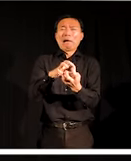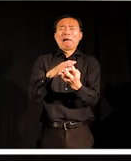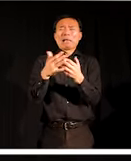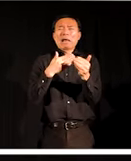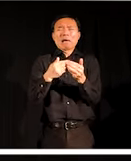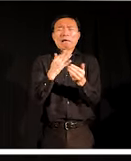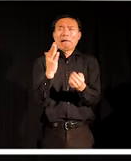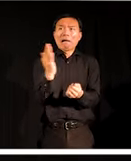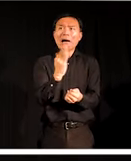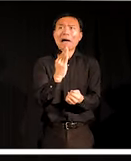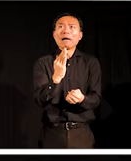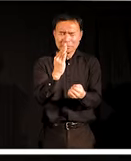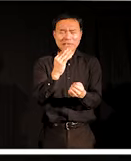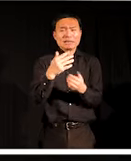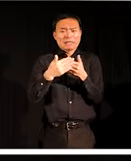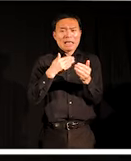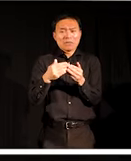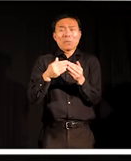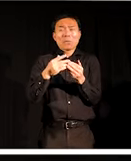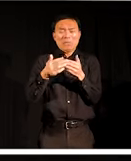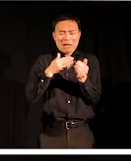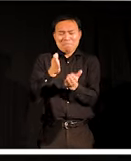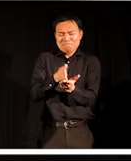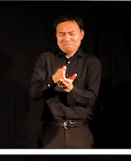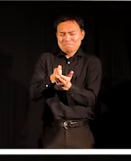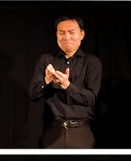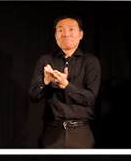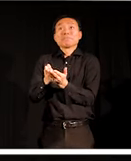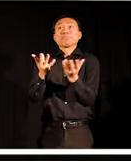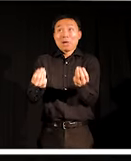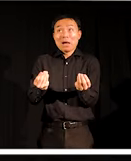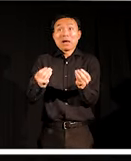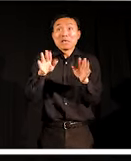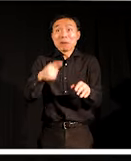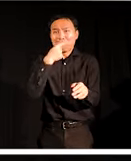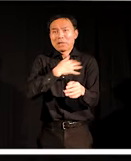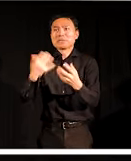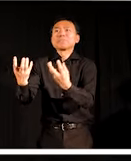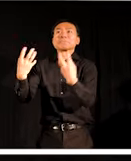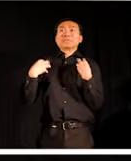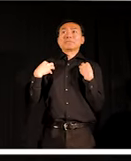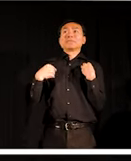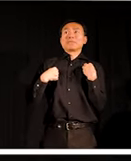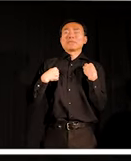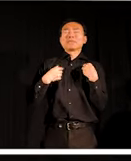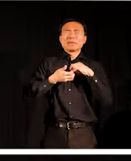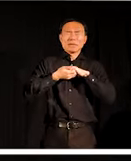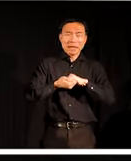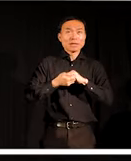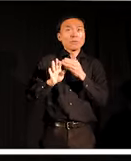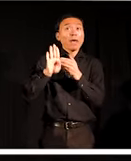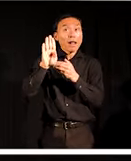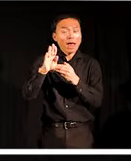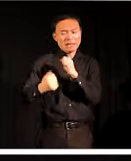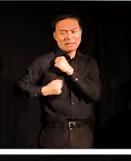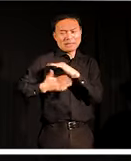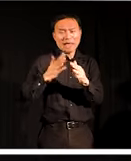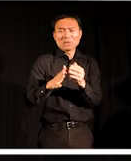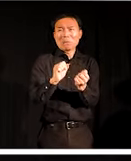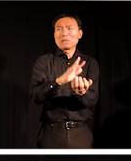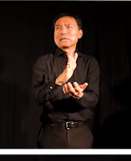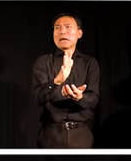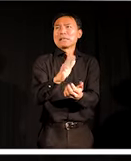味わせてはならないと戦争体験を伝え続けてきました今バトは私たちに渡されています是非これからですね絶対戦争を起こさないように